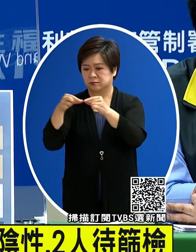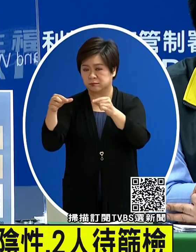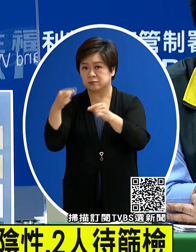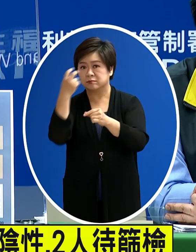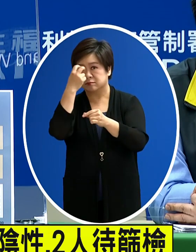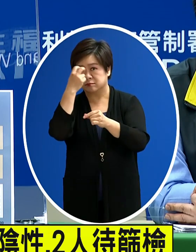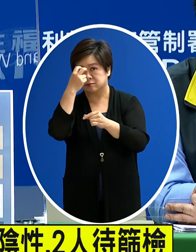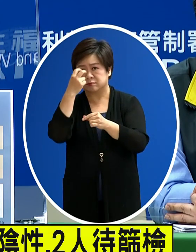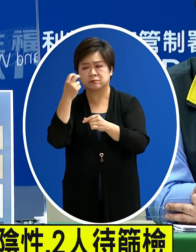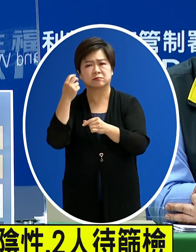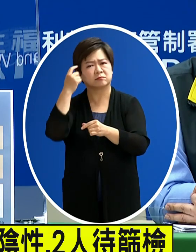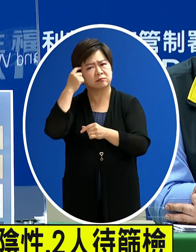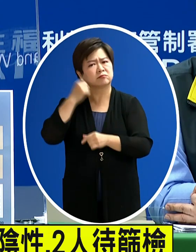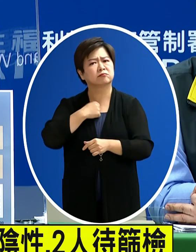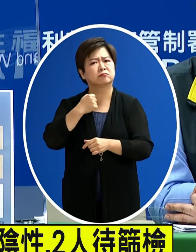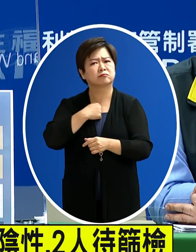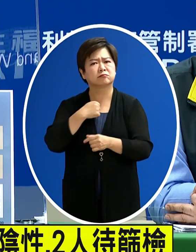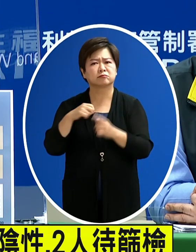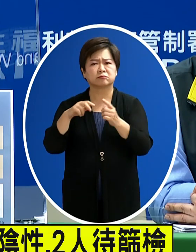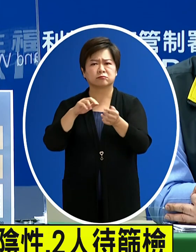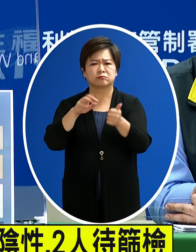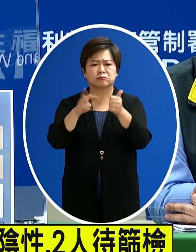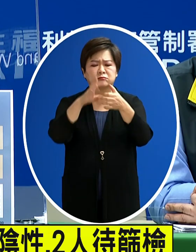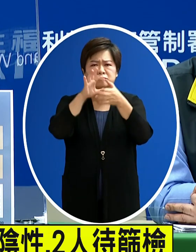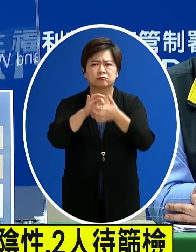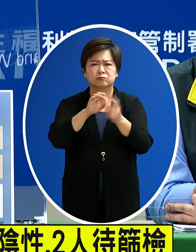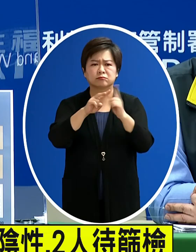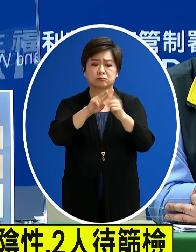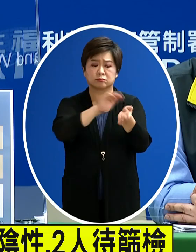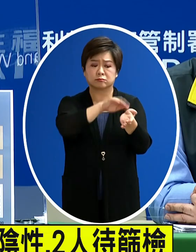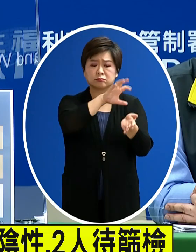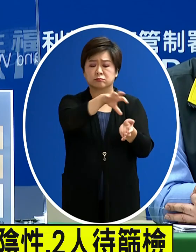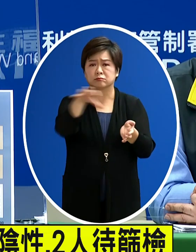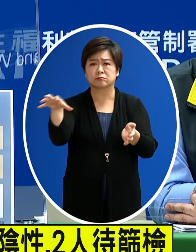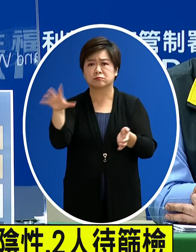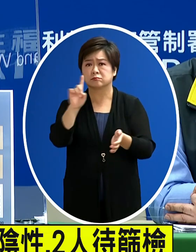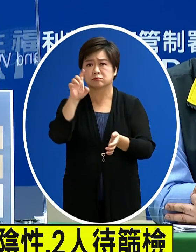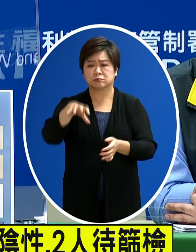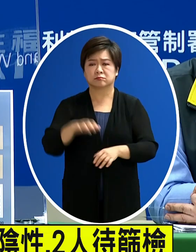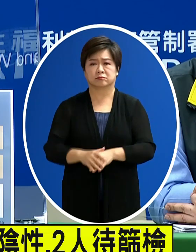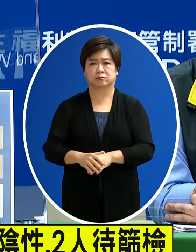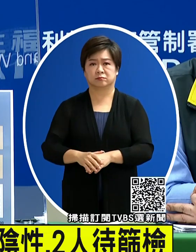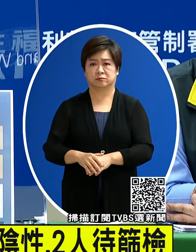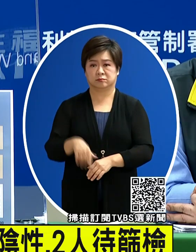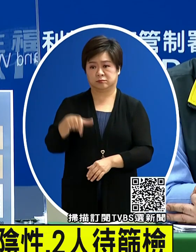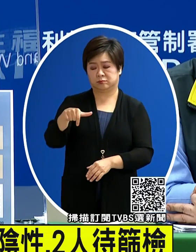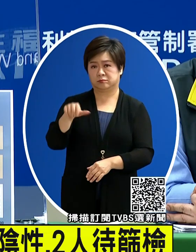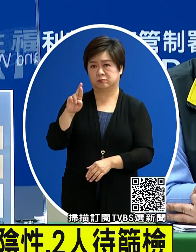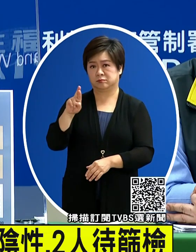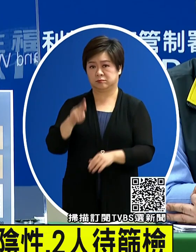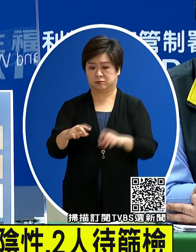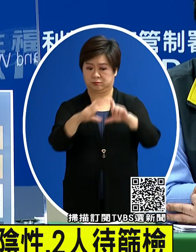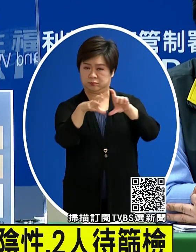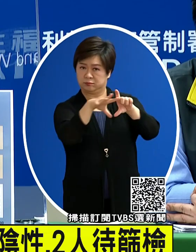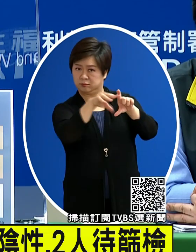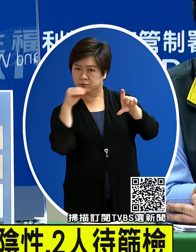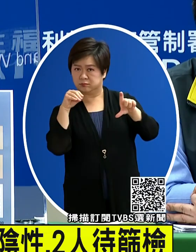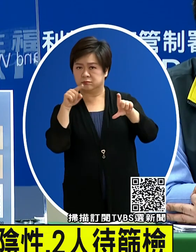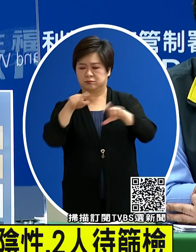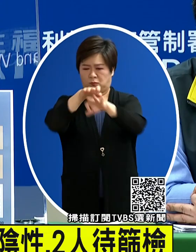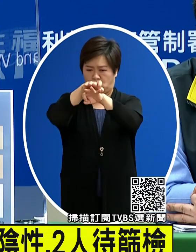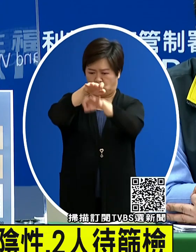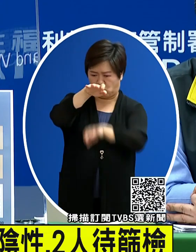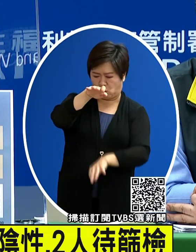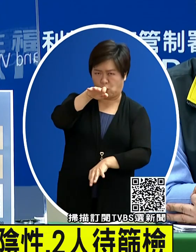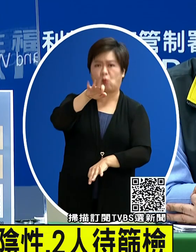如果想要知道是哪些医疗诊所在做的事情，那下面有一个 QR code， 那扫下去就有全部的一个